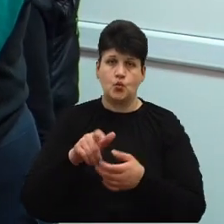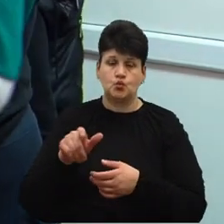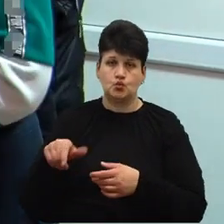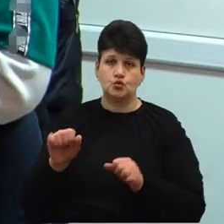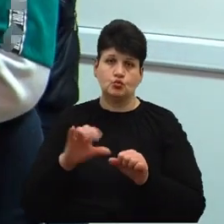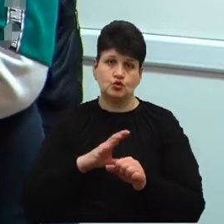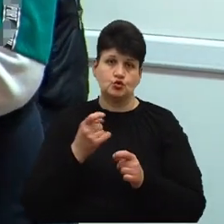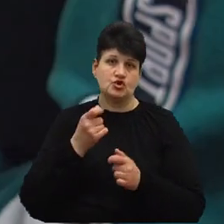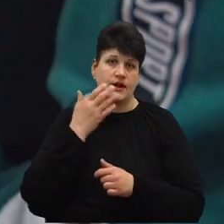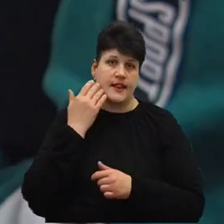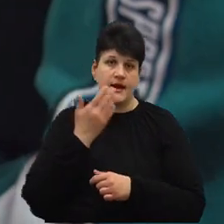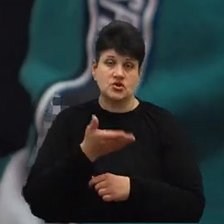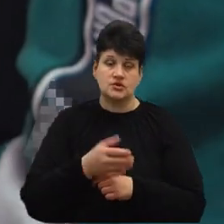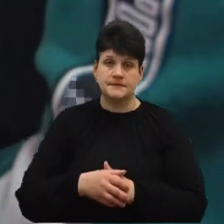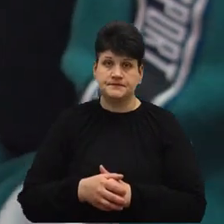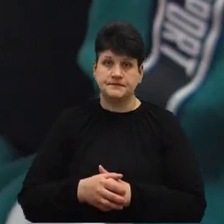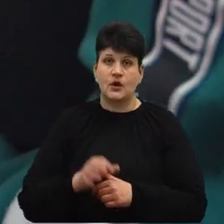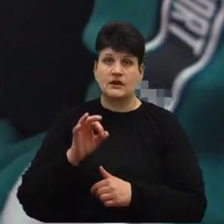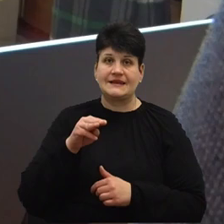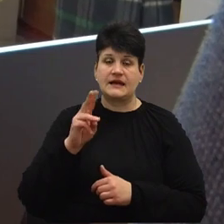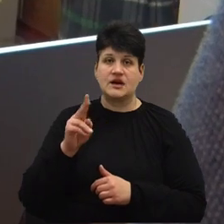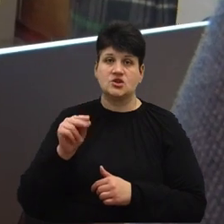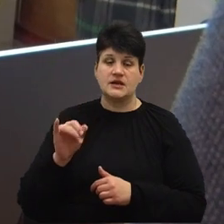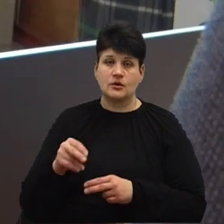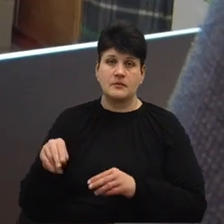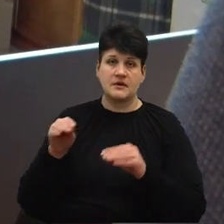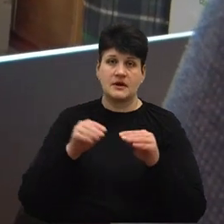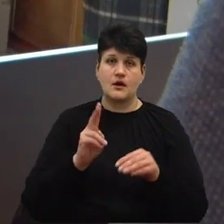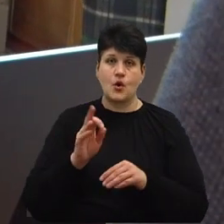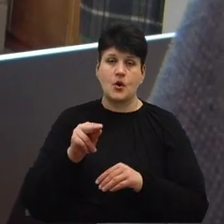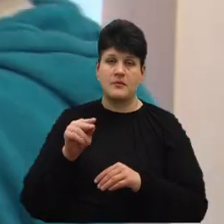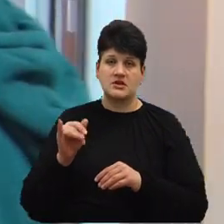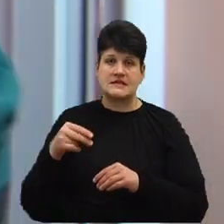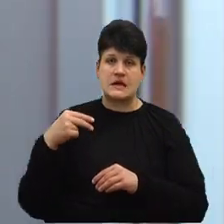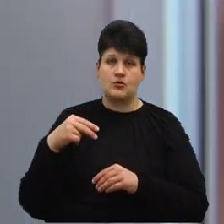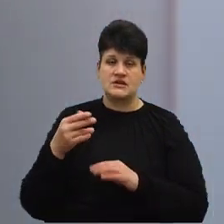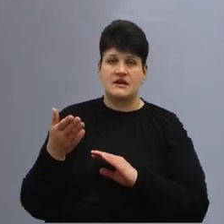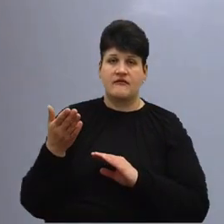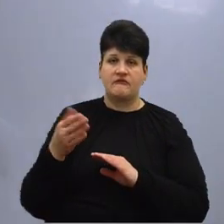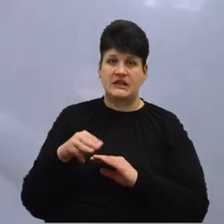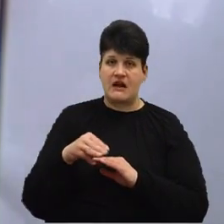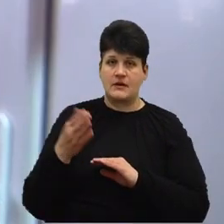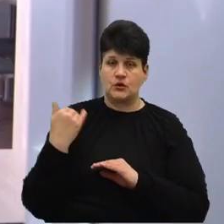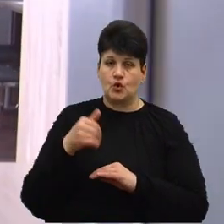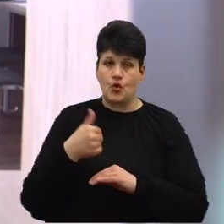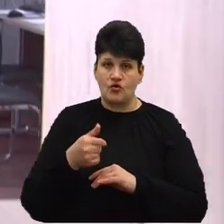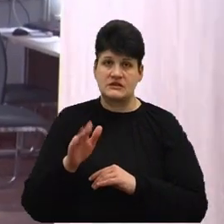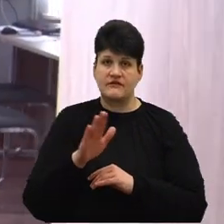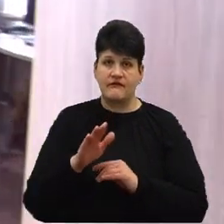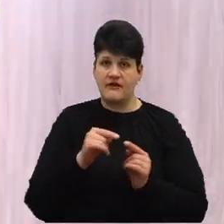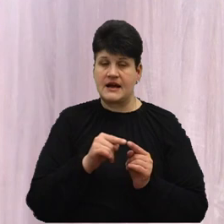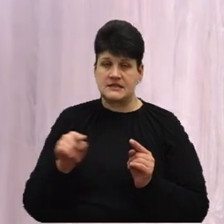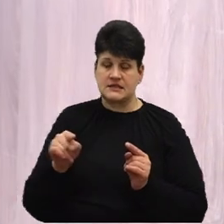було трошки легше. Дякую. Олена Ткаченко переїхала у Копичинці із Запоріжжя у травні минулого року. З вересня вона волонтерить